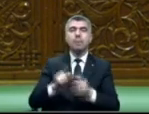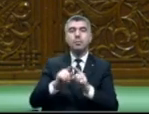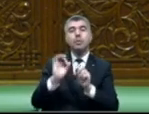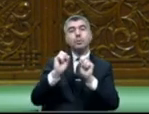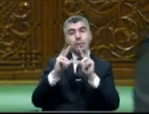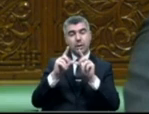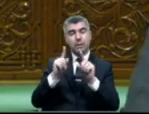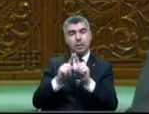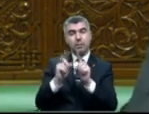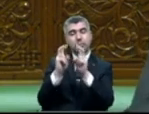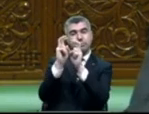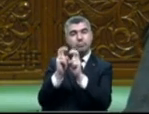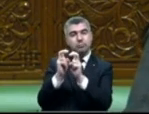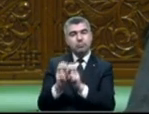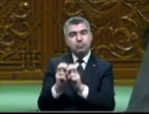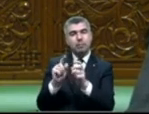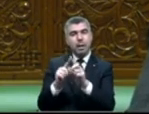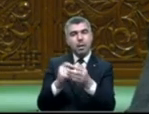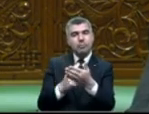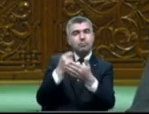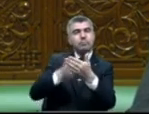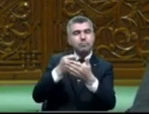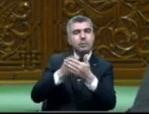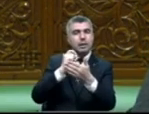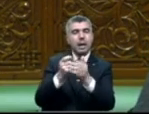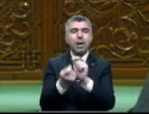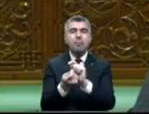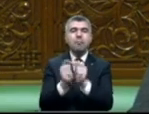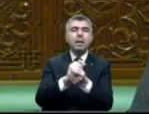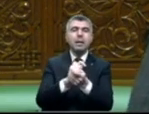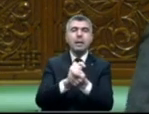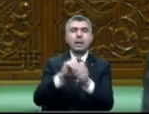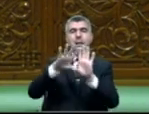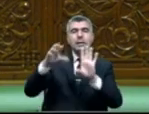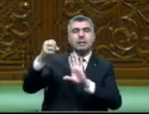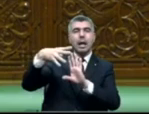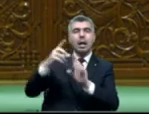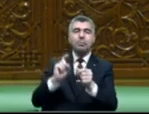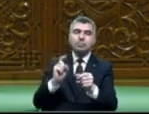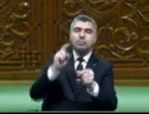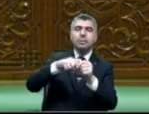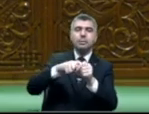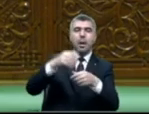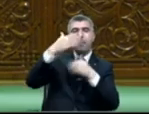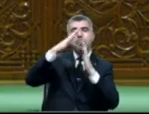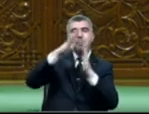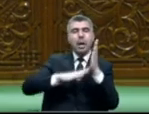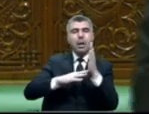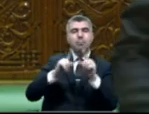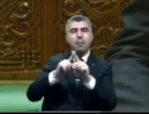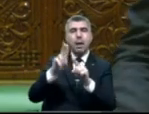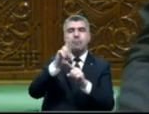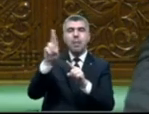بعين الاعتبار بهدف تخفيض كلفتها الطاقية من جهة، وتعزيز انتقال الطاقي التي انخرطت بلادنا فيه طبقا